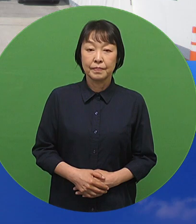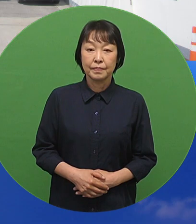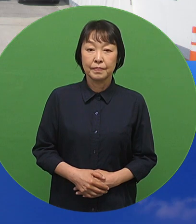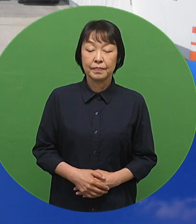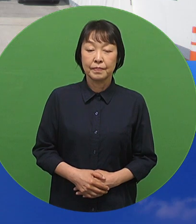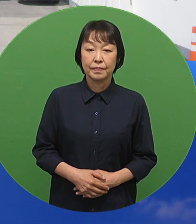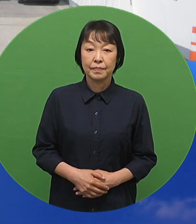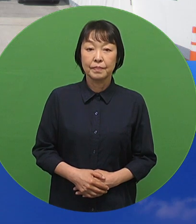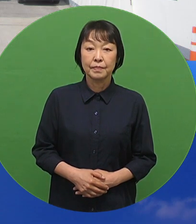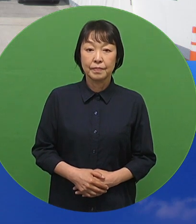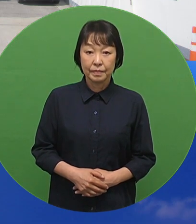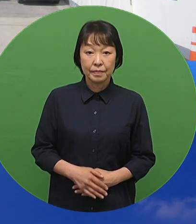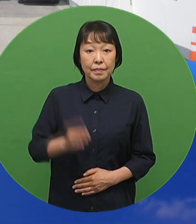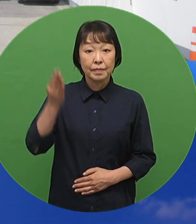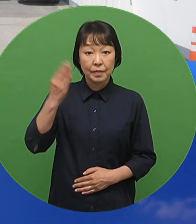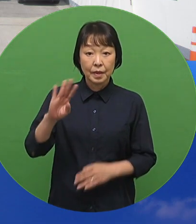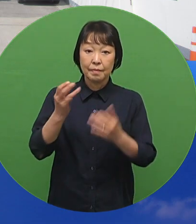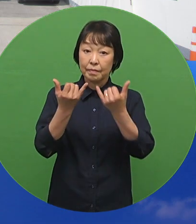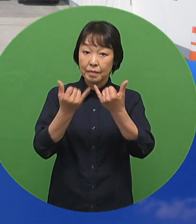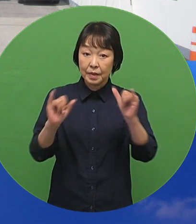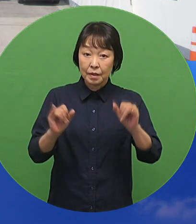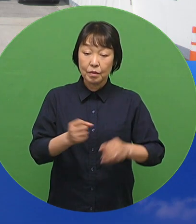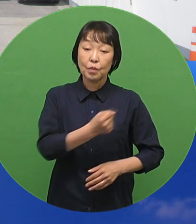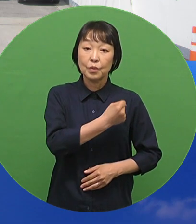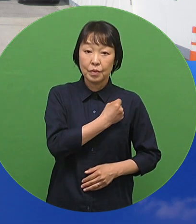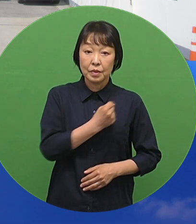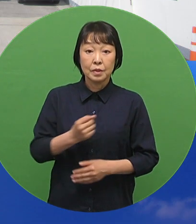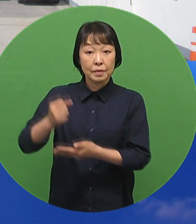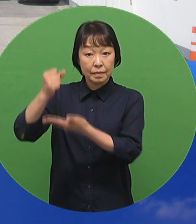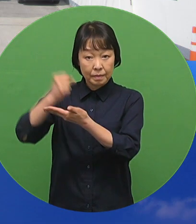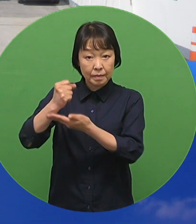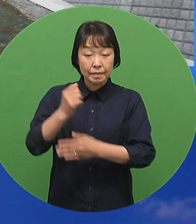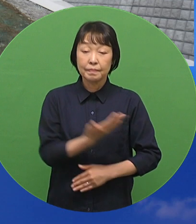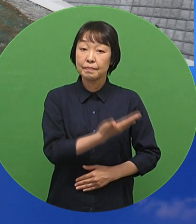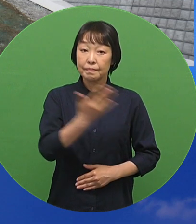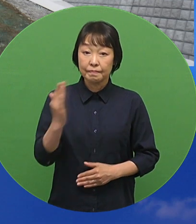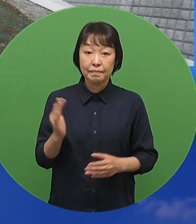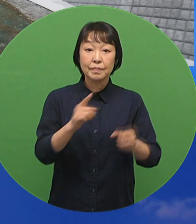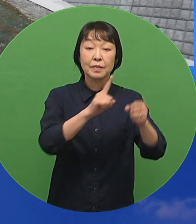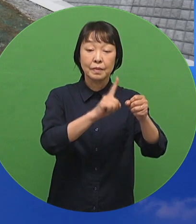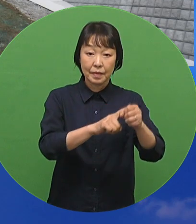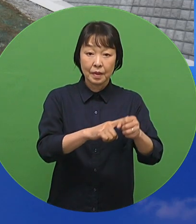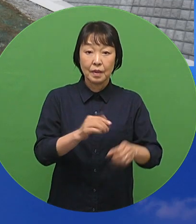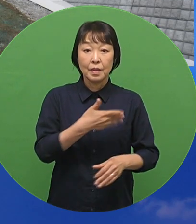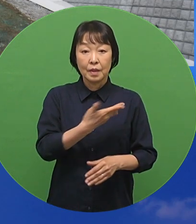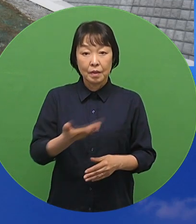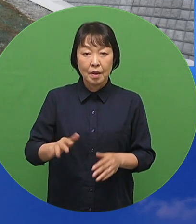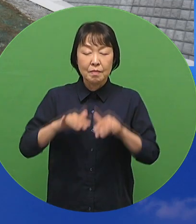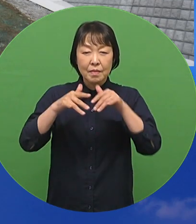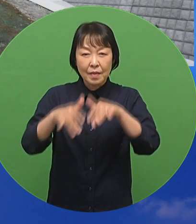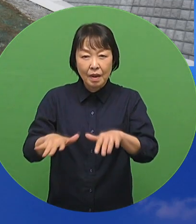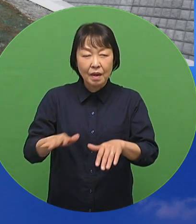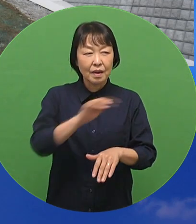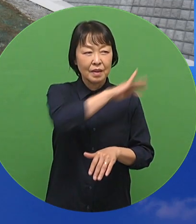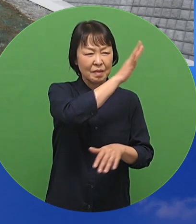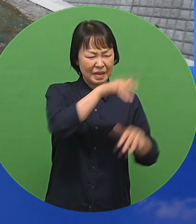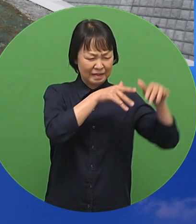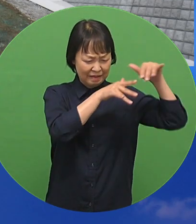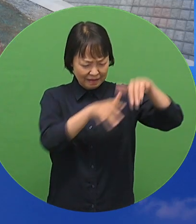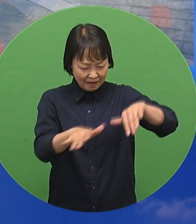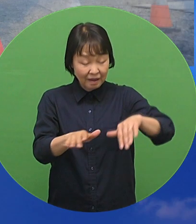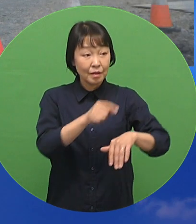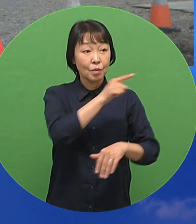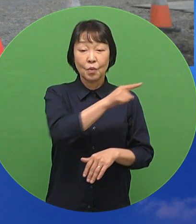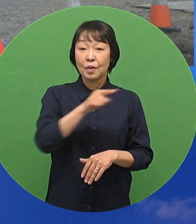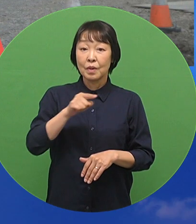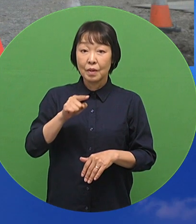県は土砂災害から県民の命や財産を守るため、砂防堰堤や崖崩れ防止のための施設